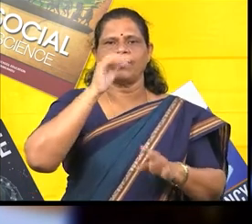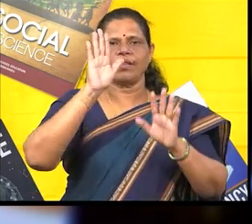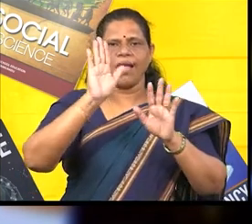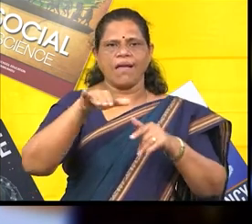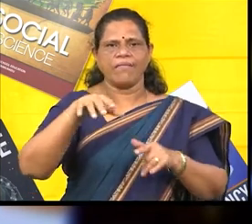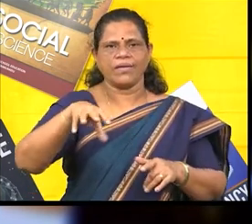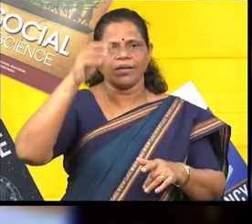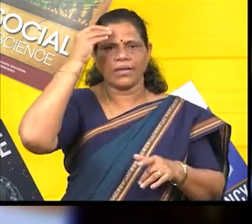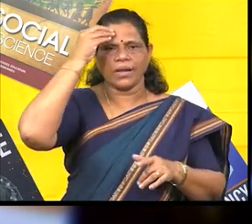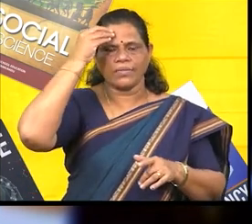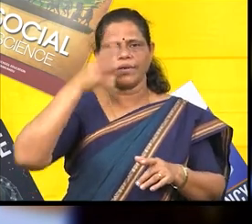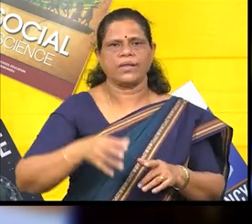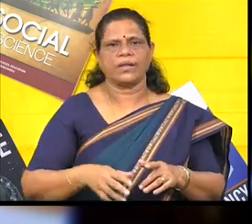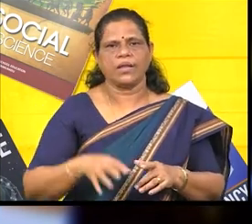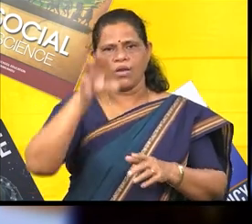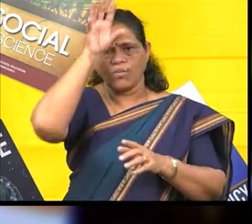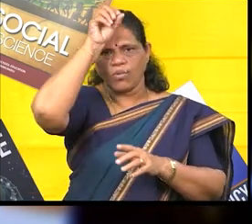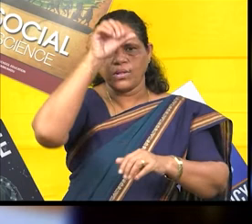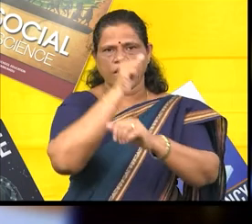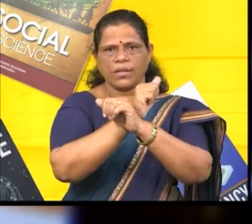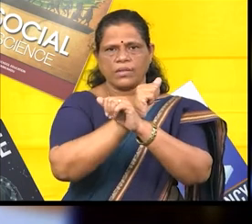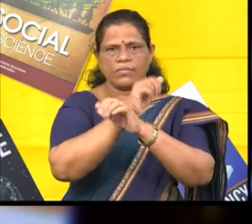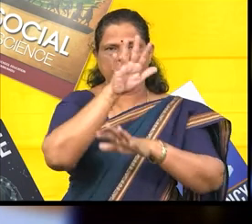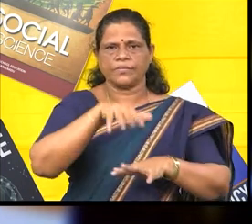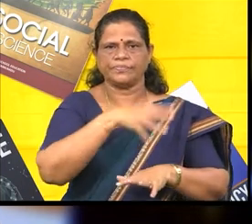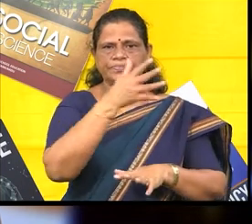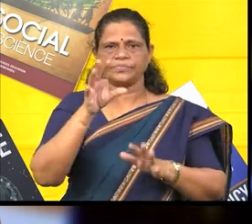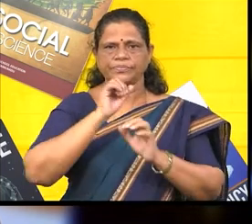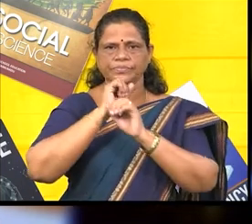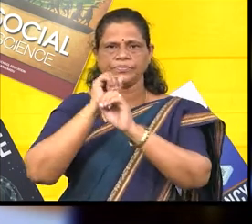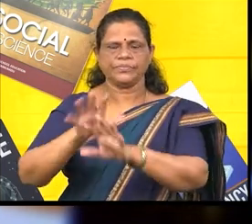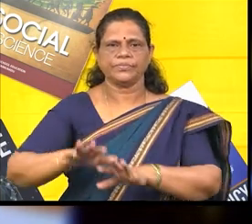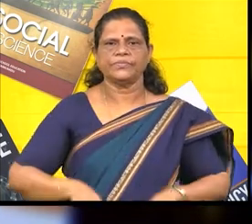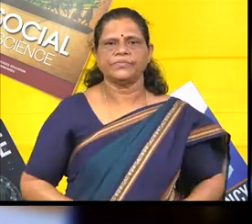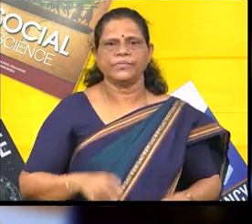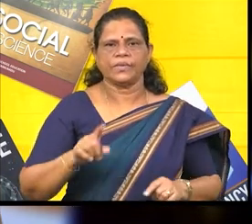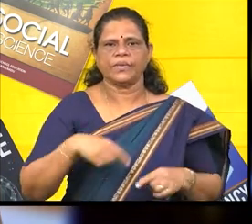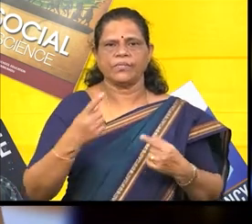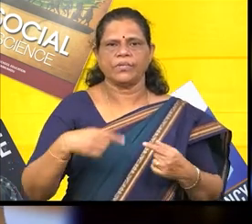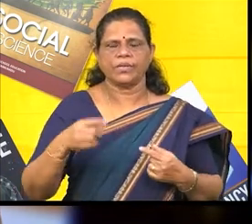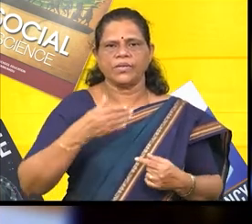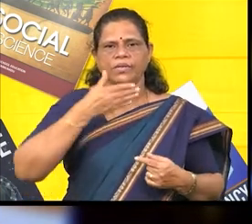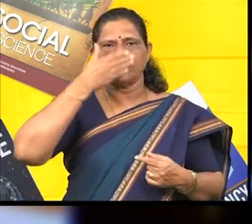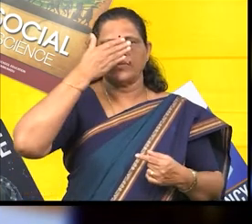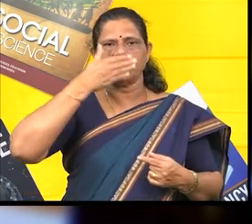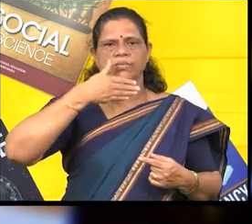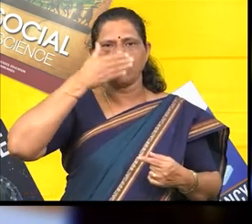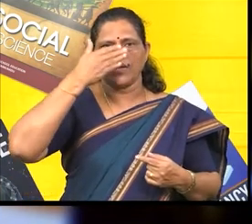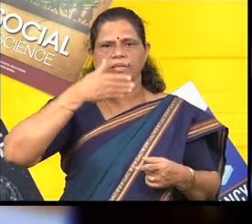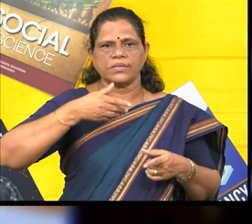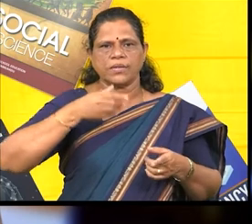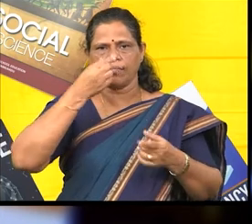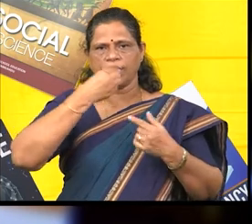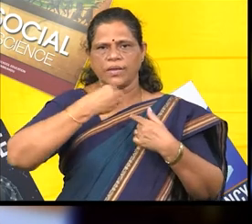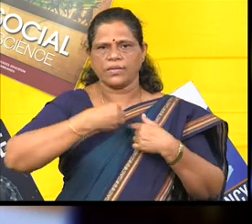என்ன பண்ணுறாங்க, அப்படியே காவல்துறை கைது செய்து சிறையில் அடைப்பார்கள். பொதுவாக இது வந்து சுவாச பாதையை